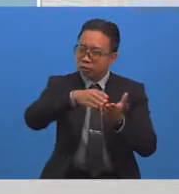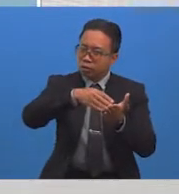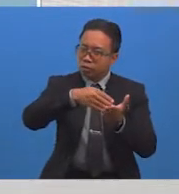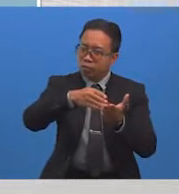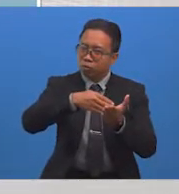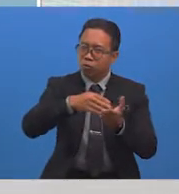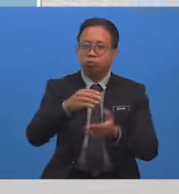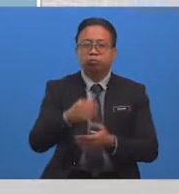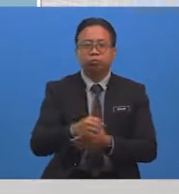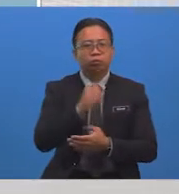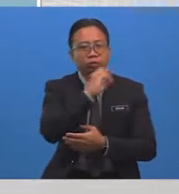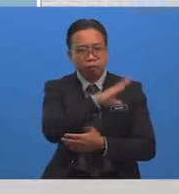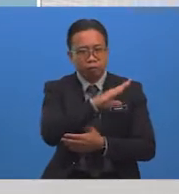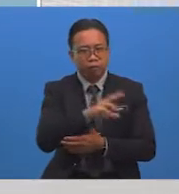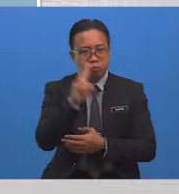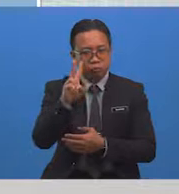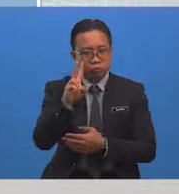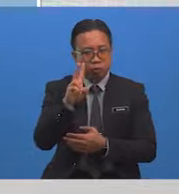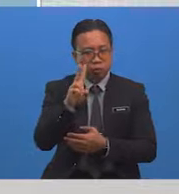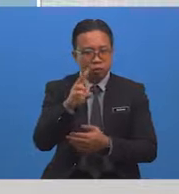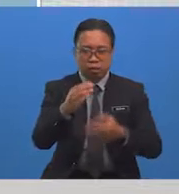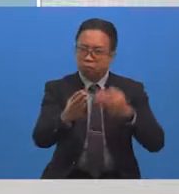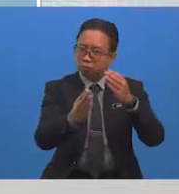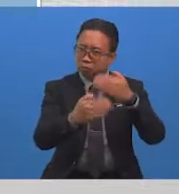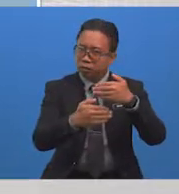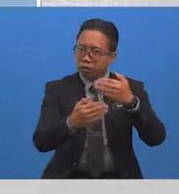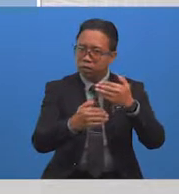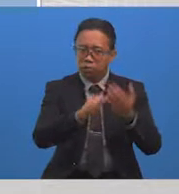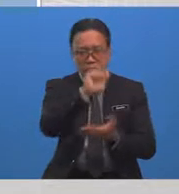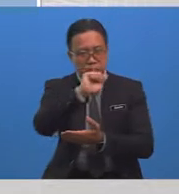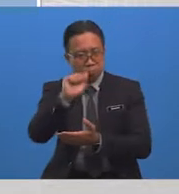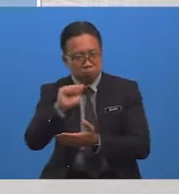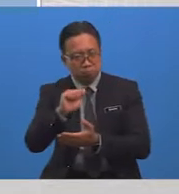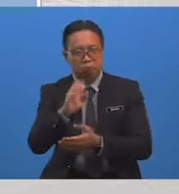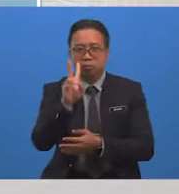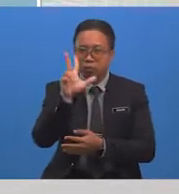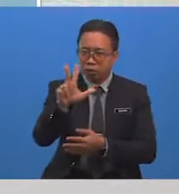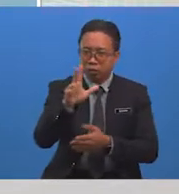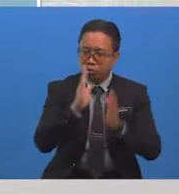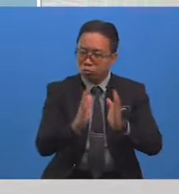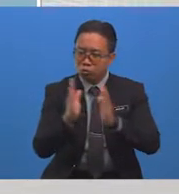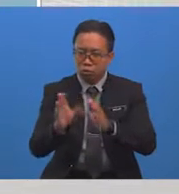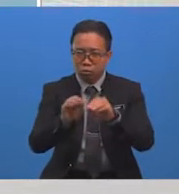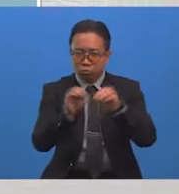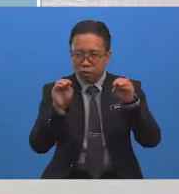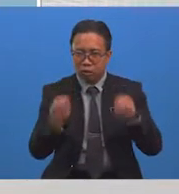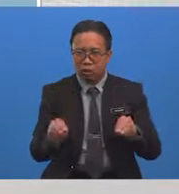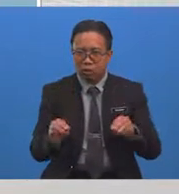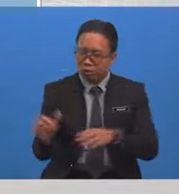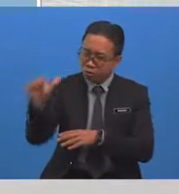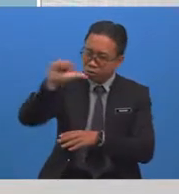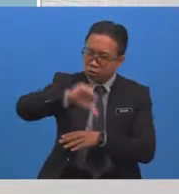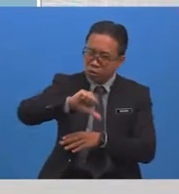by mengelak tingkat Hai si menyusun meja di menyiram pokoknya